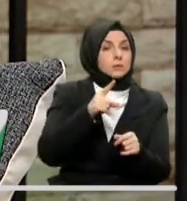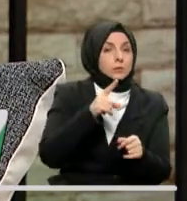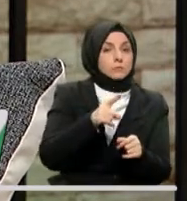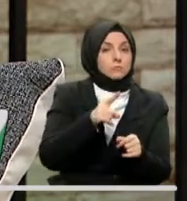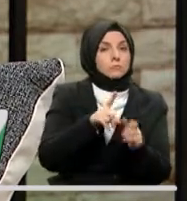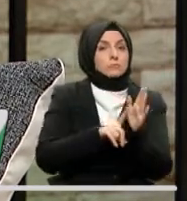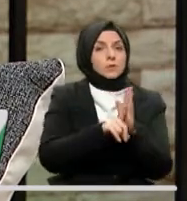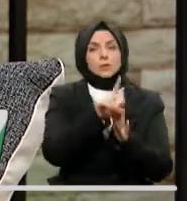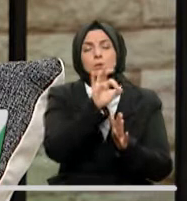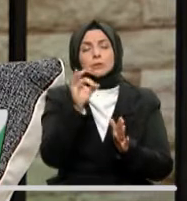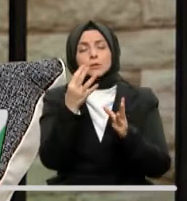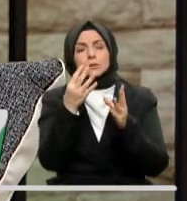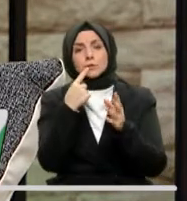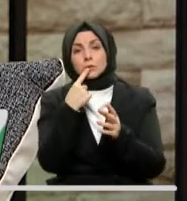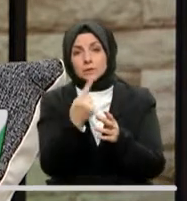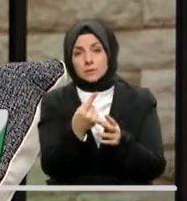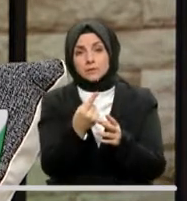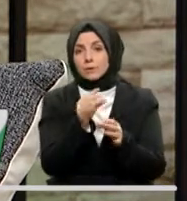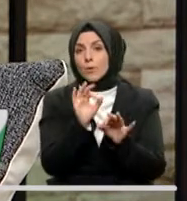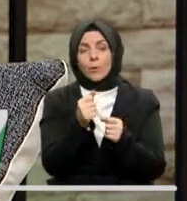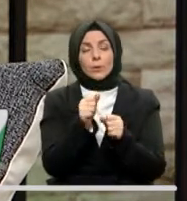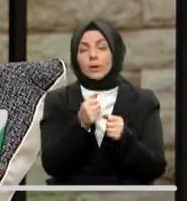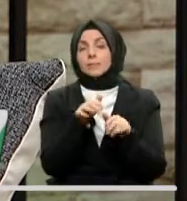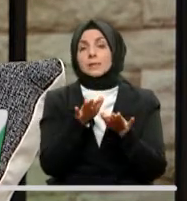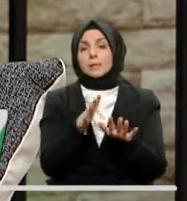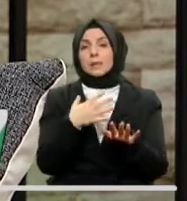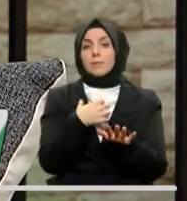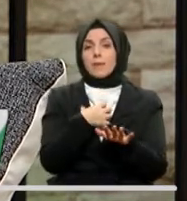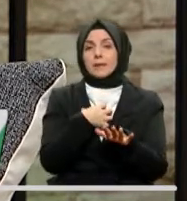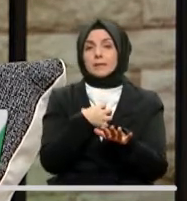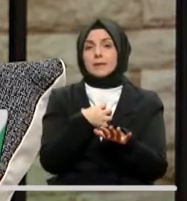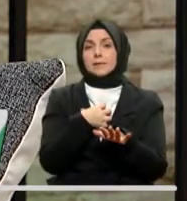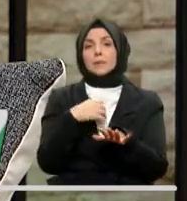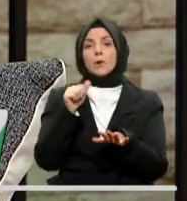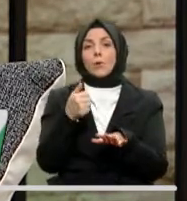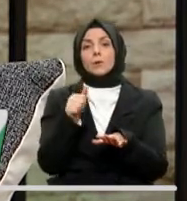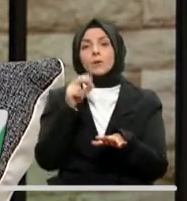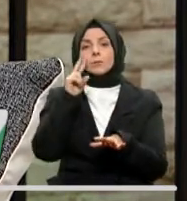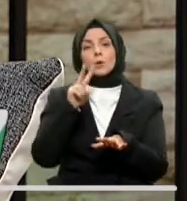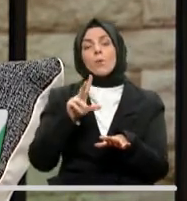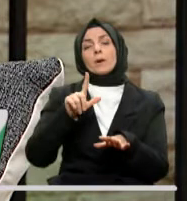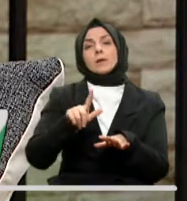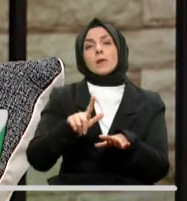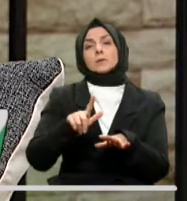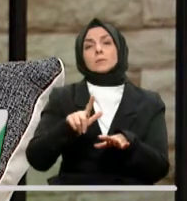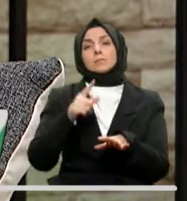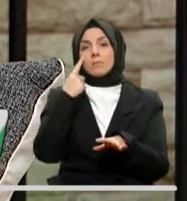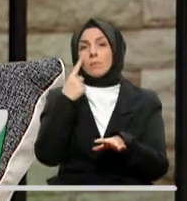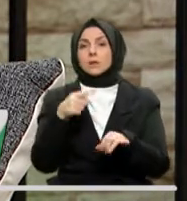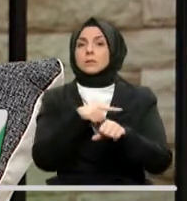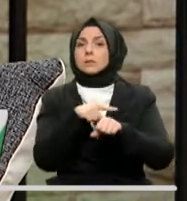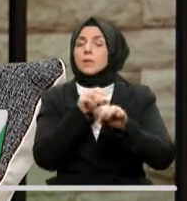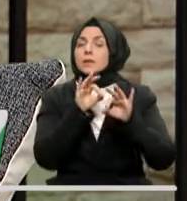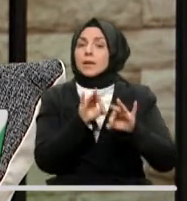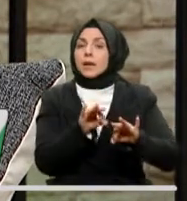dışarının mevzusu ve ben kendi iç dünyamda kendimi ne kadar seviyorum kendimi ne kadar Onaylıyorum ya bakıldığında hep işte